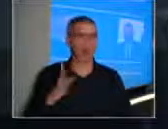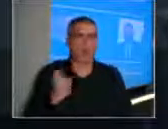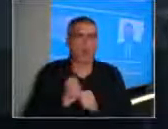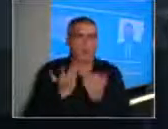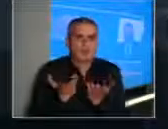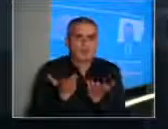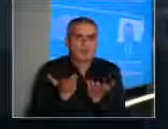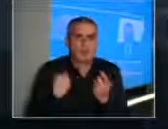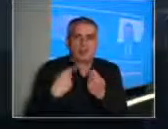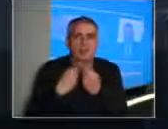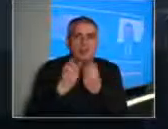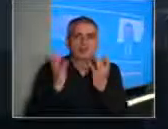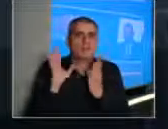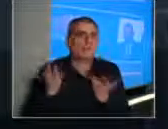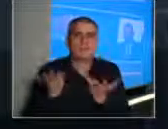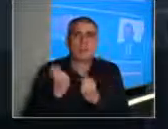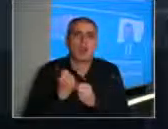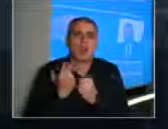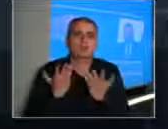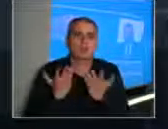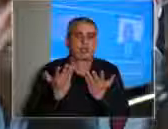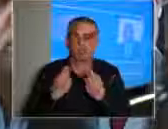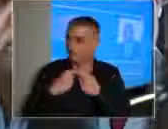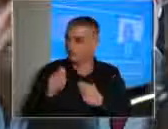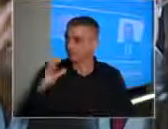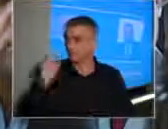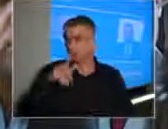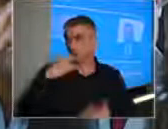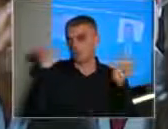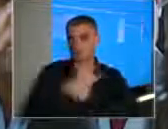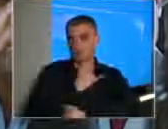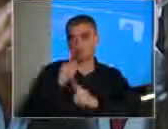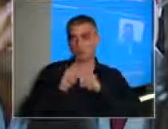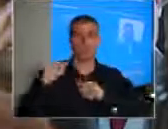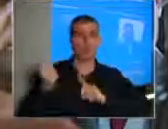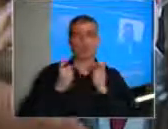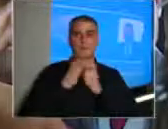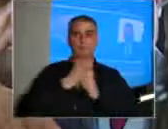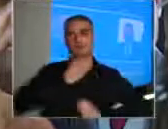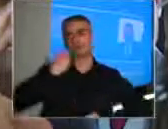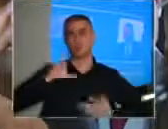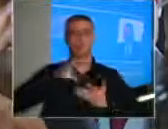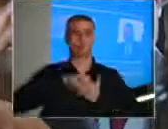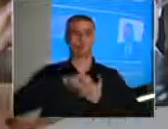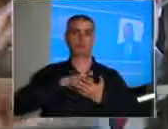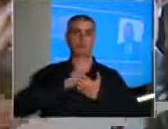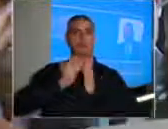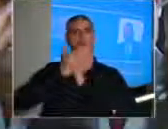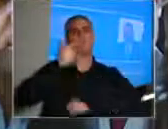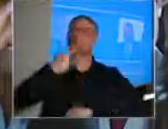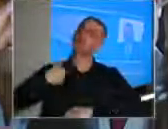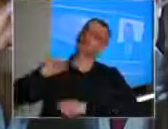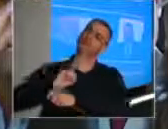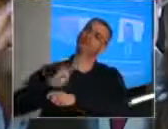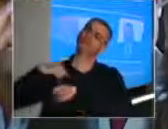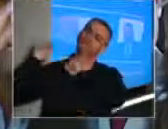את זה? אנחנו שותפים הטבעיים שלך. מה אתה עושה בדיוק? חבר הכנסת כהן, אולי גם אתם טעיתם, כמו שאר מפלגות הימין או המרכז, שמראש אמרתם, אנחנו